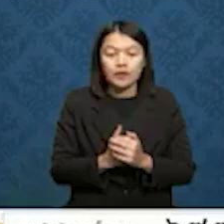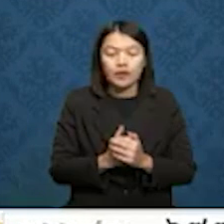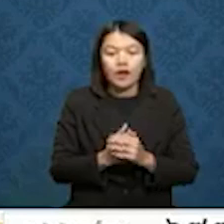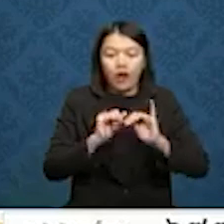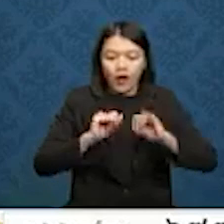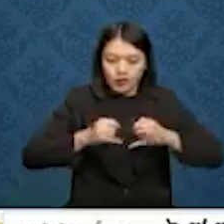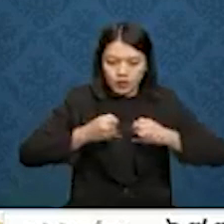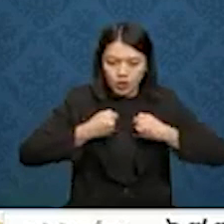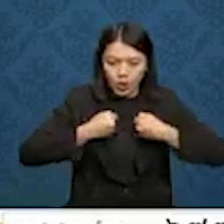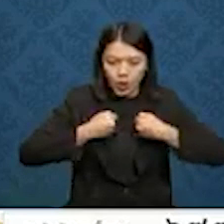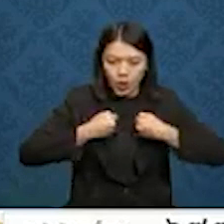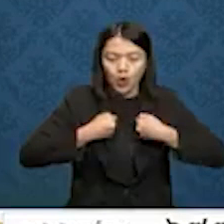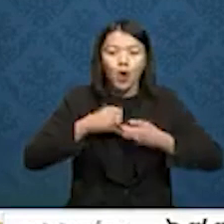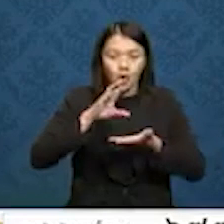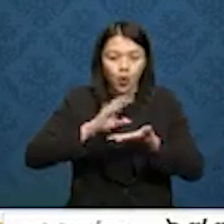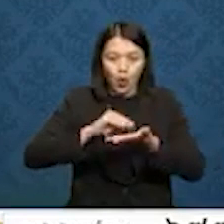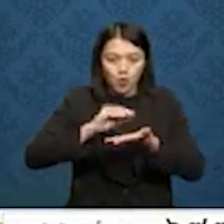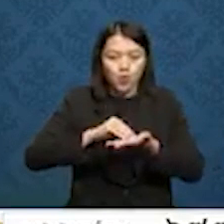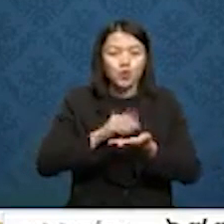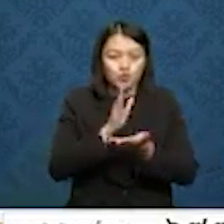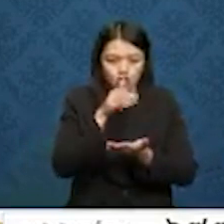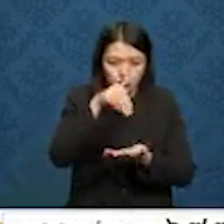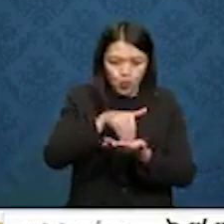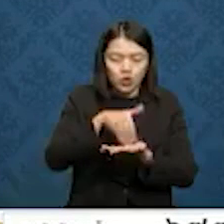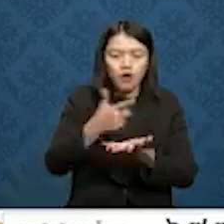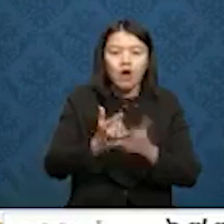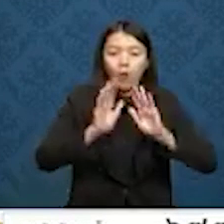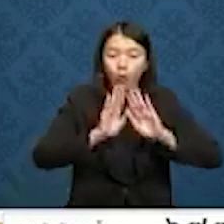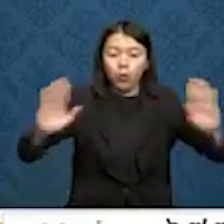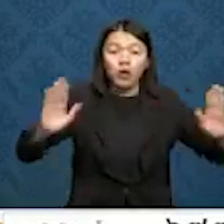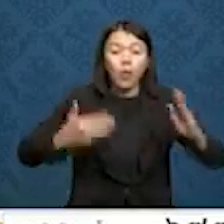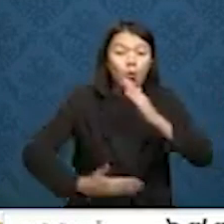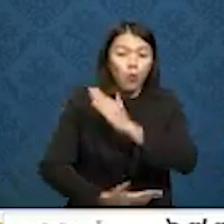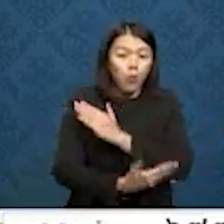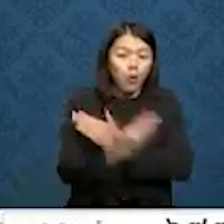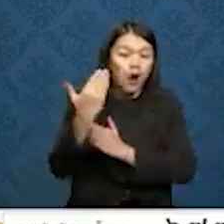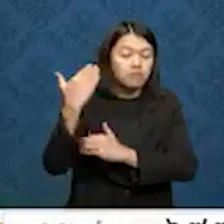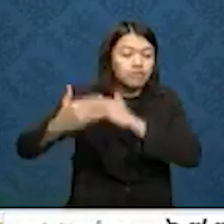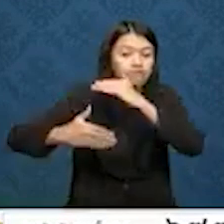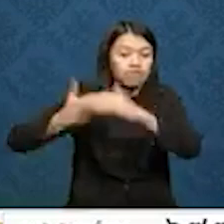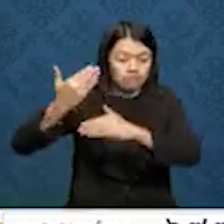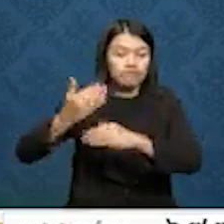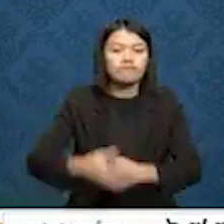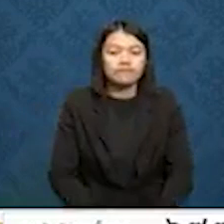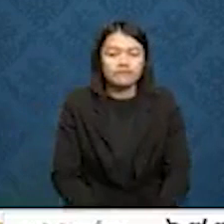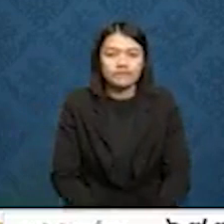ของอธิปไตยข้อมูลและเปิดกว้างของโอกาสสำหรับการ